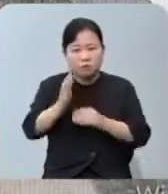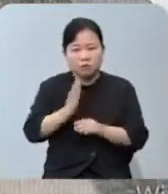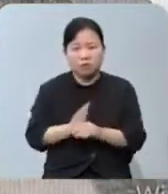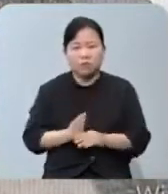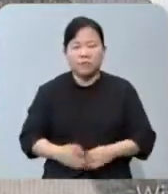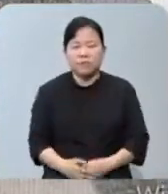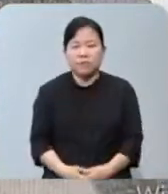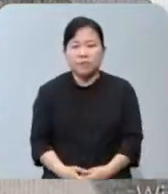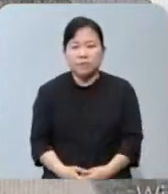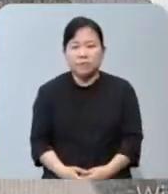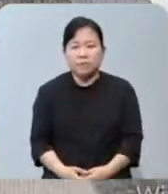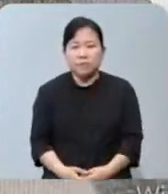입니다